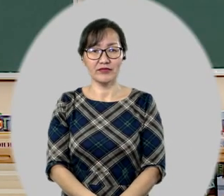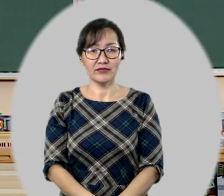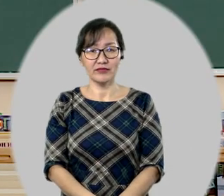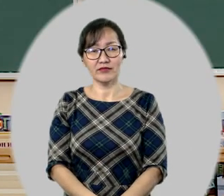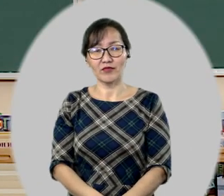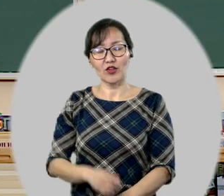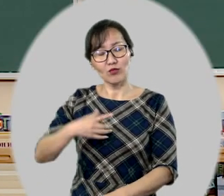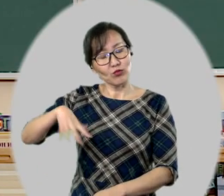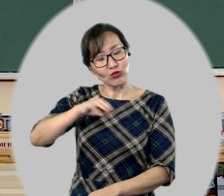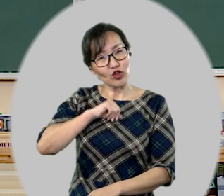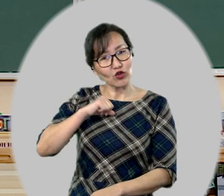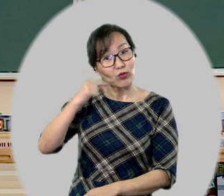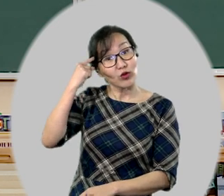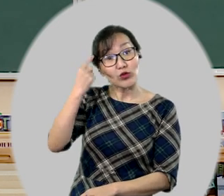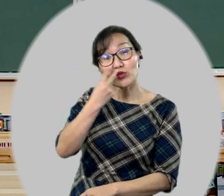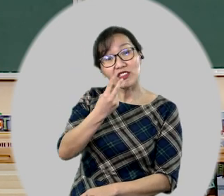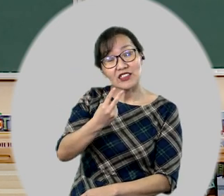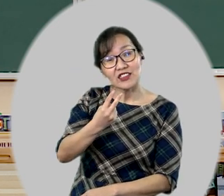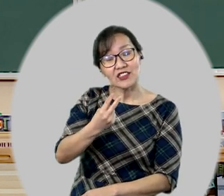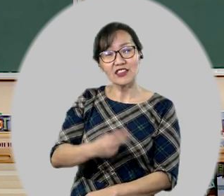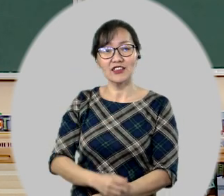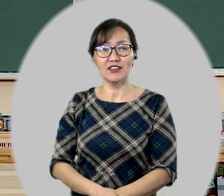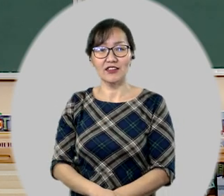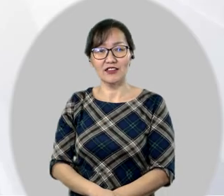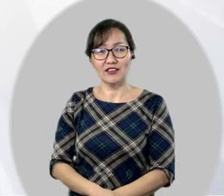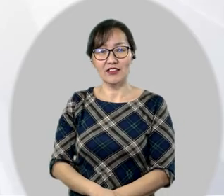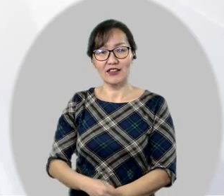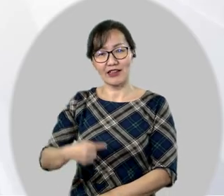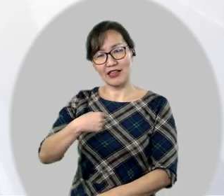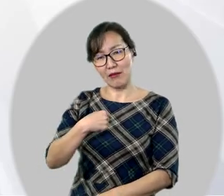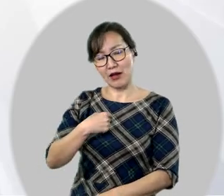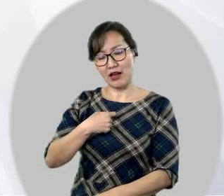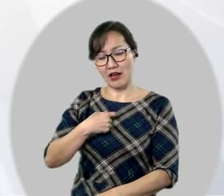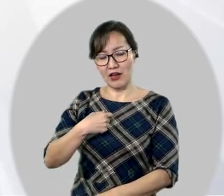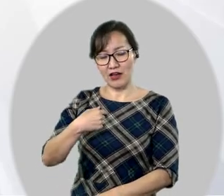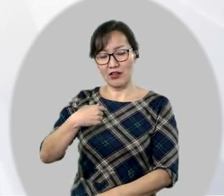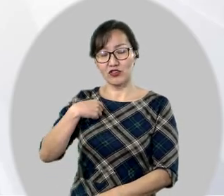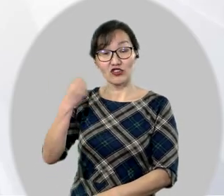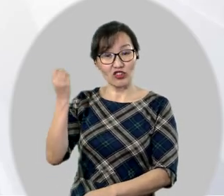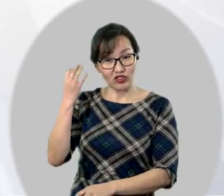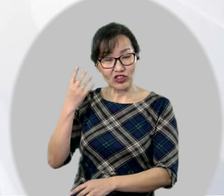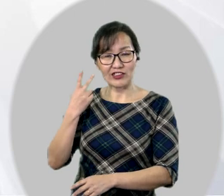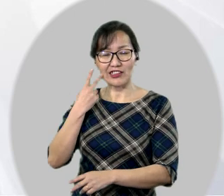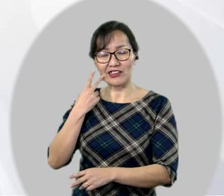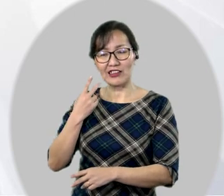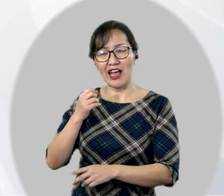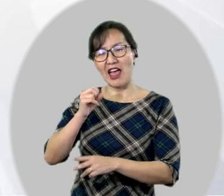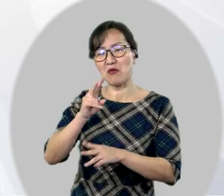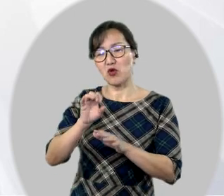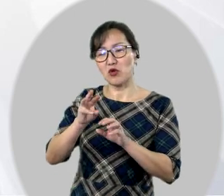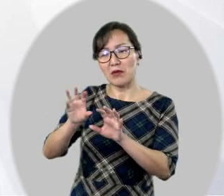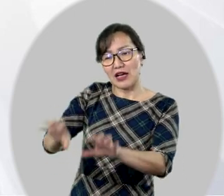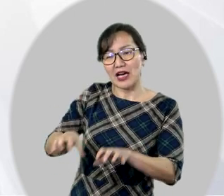Задхээр бүгдээрээ бодатүүдзийг. Намайг сонстаг, алуай юмээг